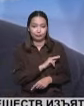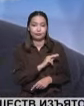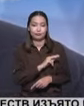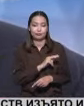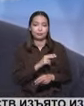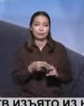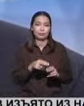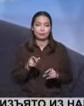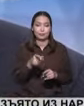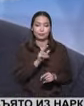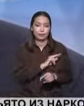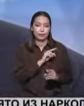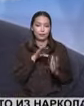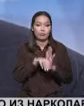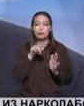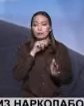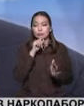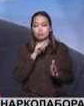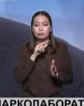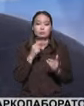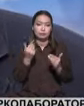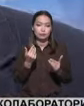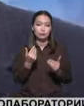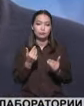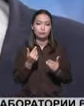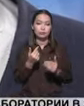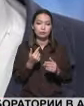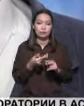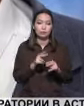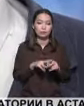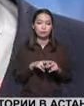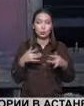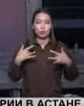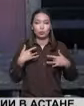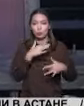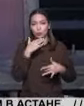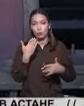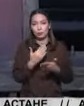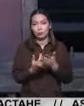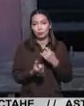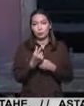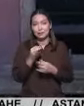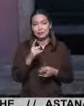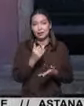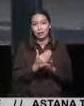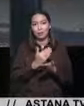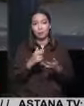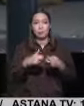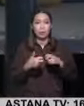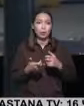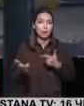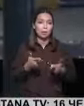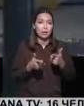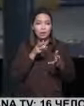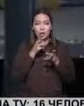своих работников. Где-то премируют, где-то все условия делают, чтобы удержать работника. Из-за имеющихся проблем